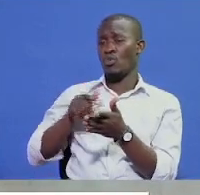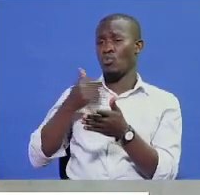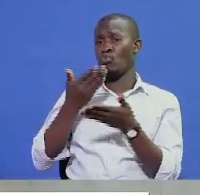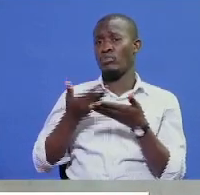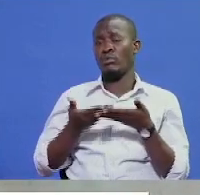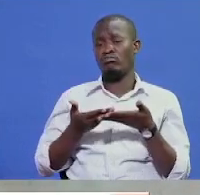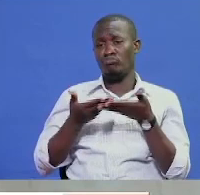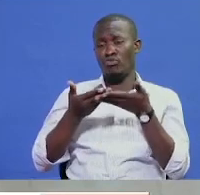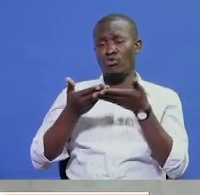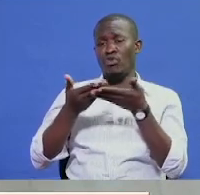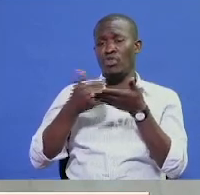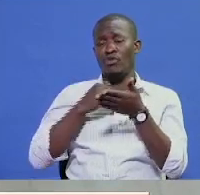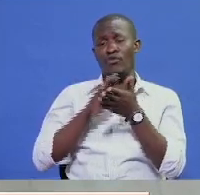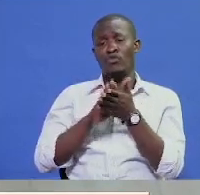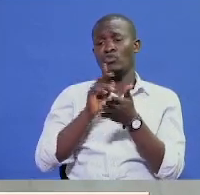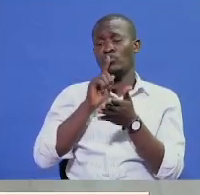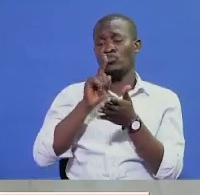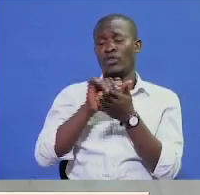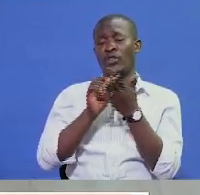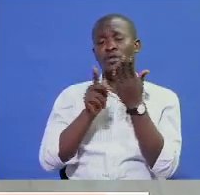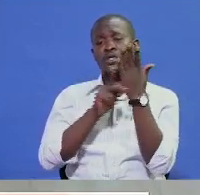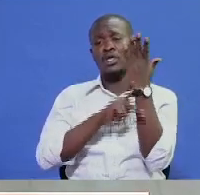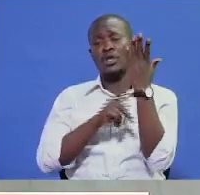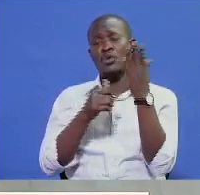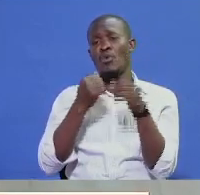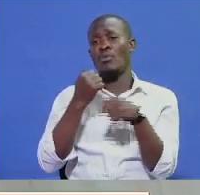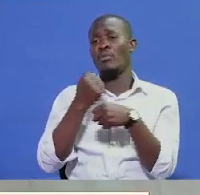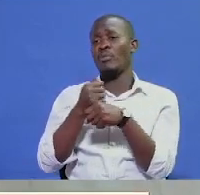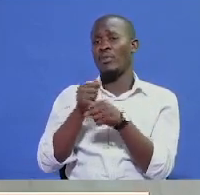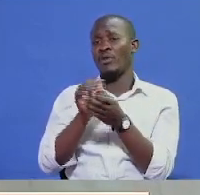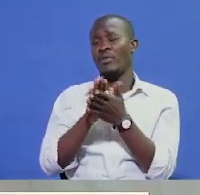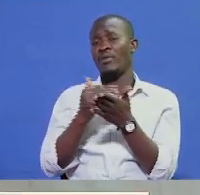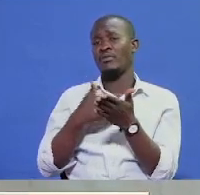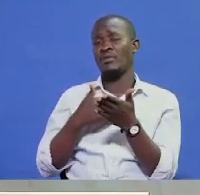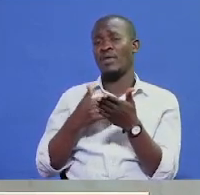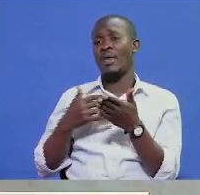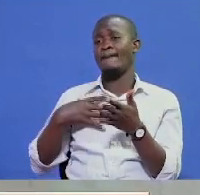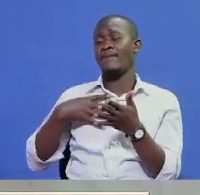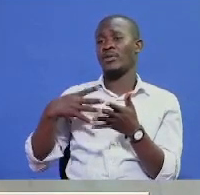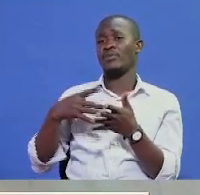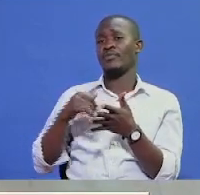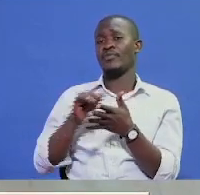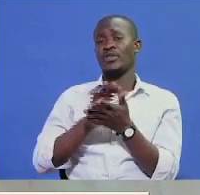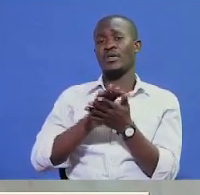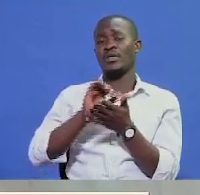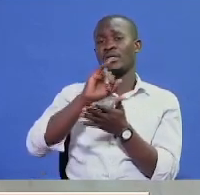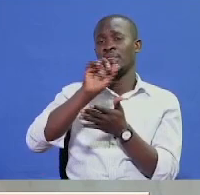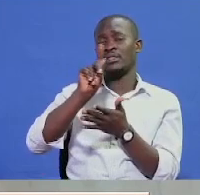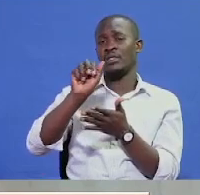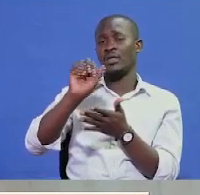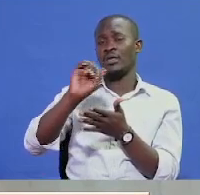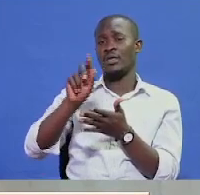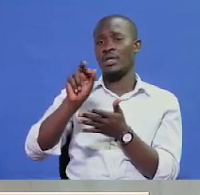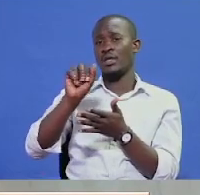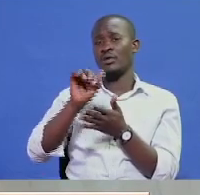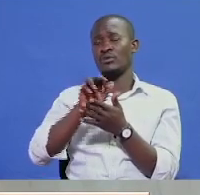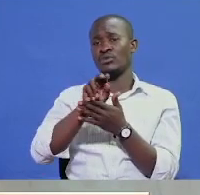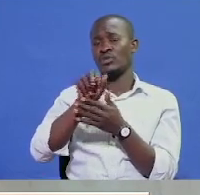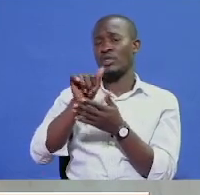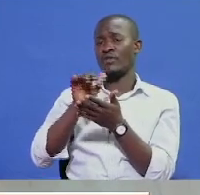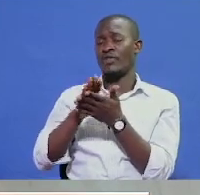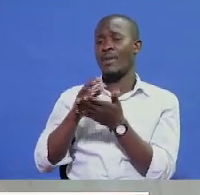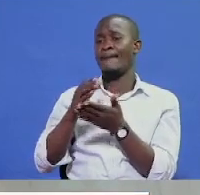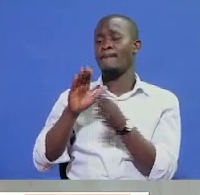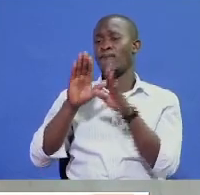aliyejitolea kuhakikisha umaskini unaosababishwa na hedhi unakabiliwa. Zakira Muhammad anasimulia umuhimu wa vikombe